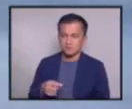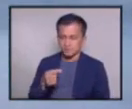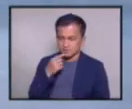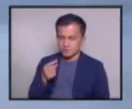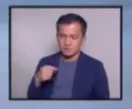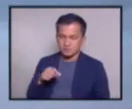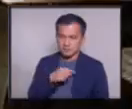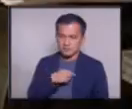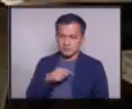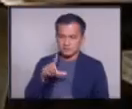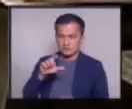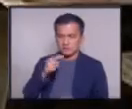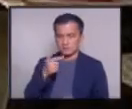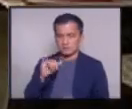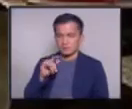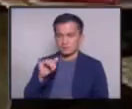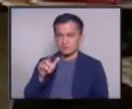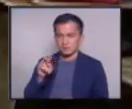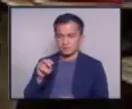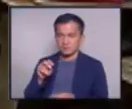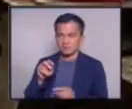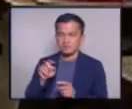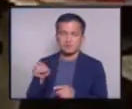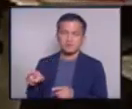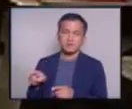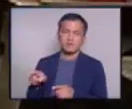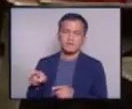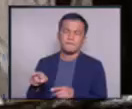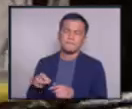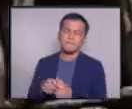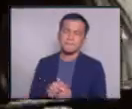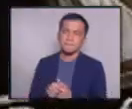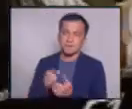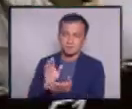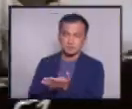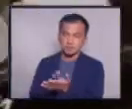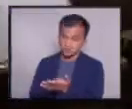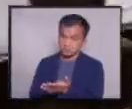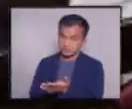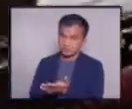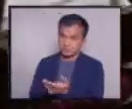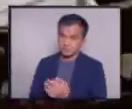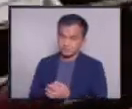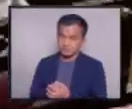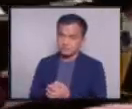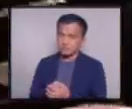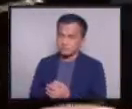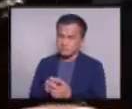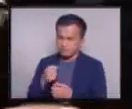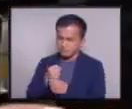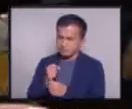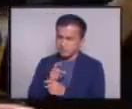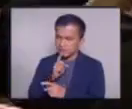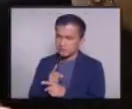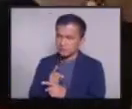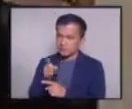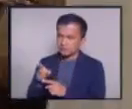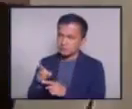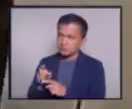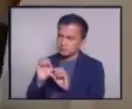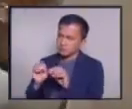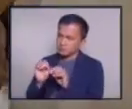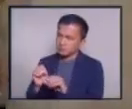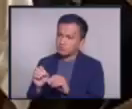dito sa legislation is, pagdating sa eskwelahan, no, siguraduhin natin na tinuturo